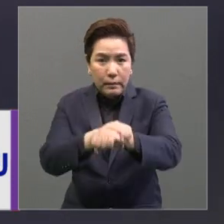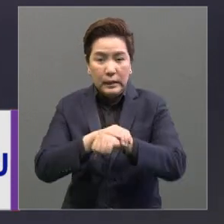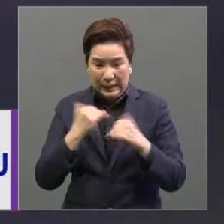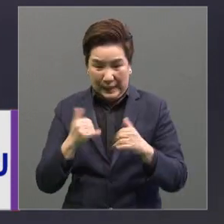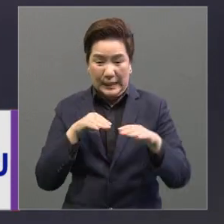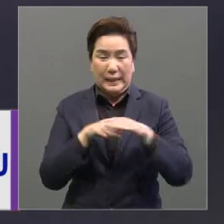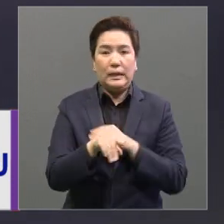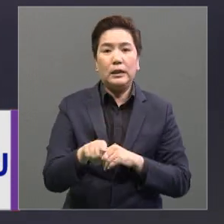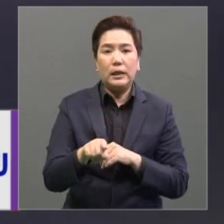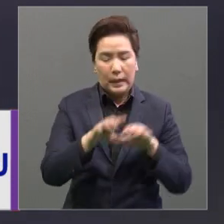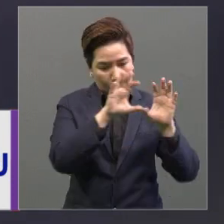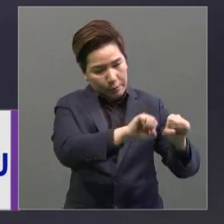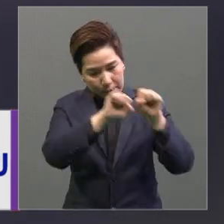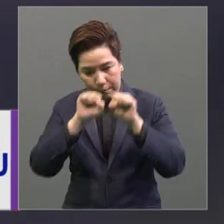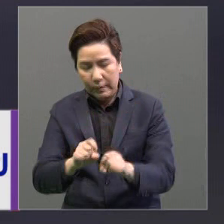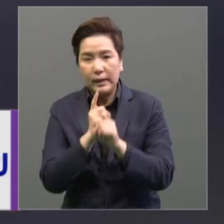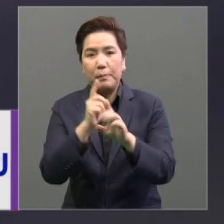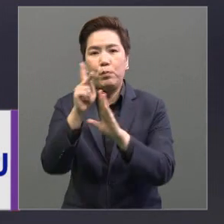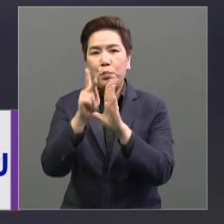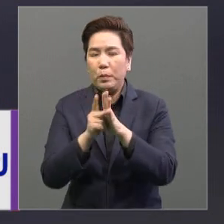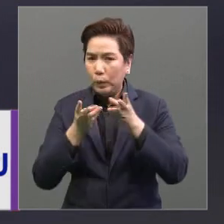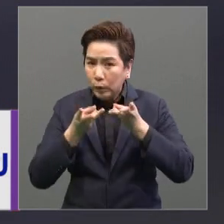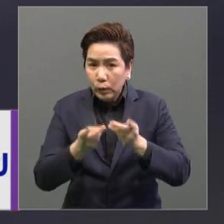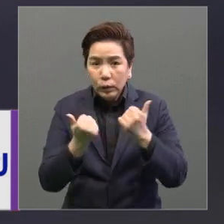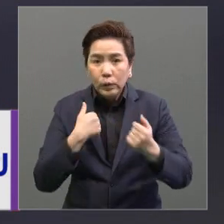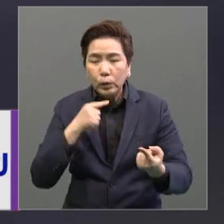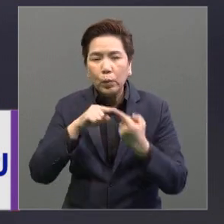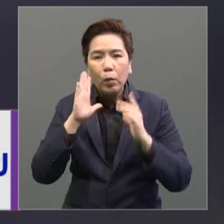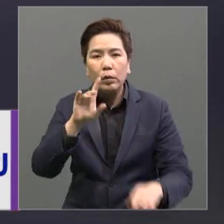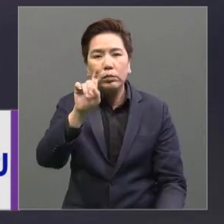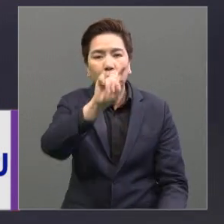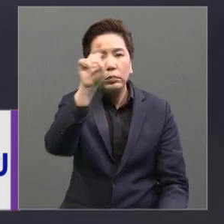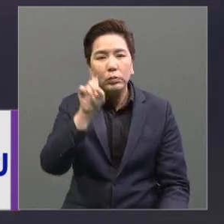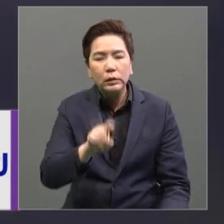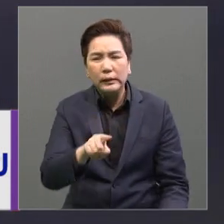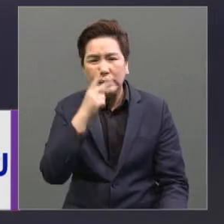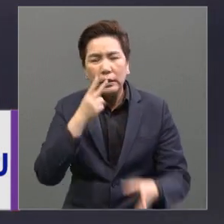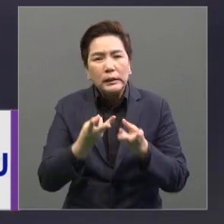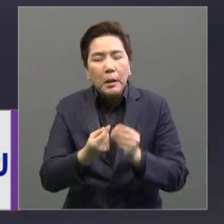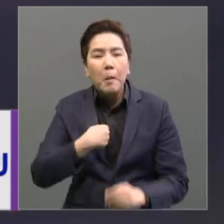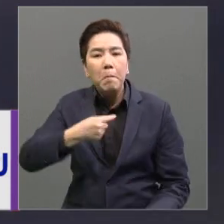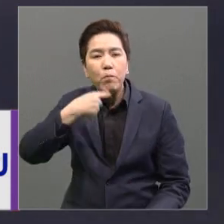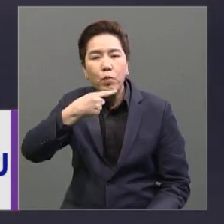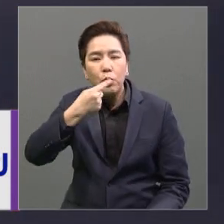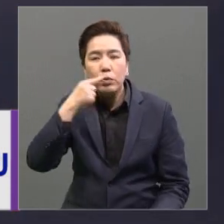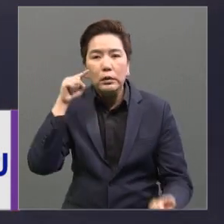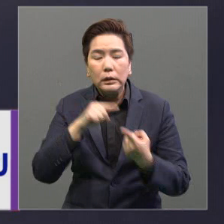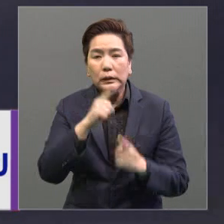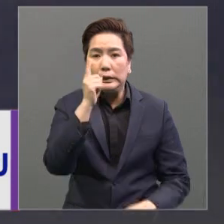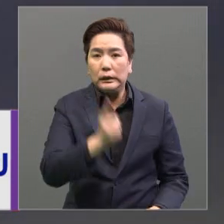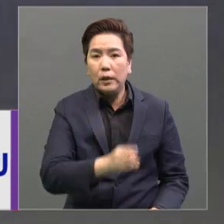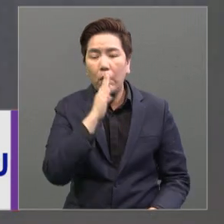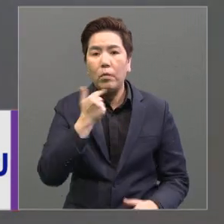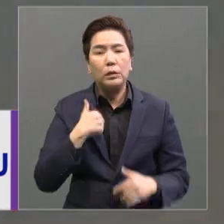บหนีอยู่เอาตัวมาดำเนินคดีตามกฎหมายให้ได้ที่ประเด็นที่หลายคนสงสัยก็คือแล้วเนื้อหาในคลิปที่เขาพูดเนี่ย มันจริงไหม